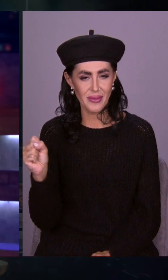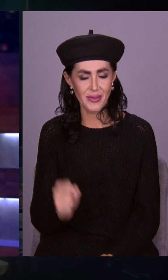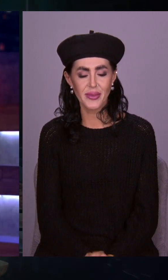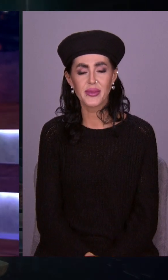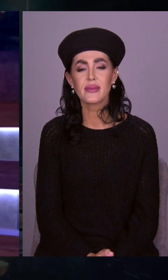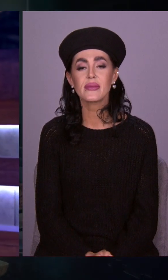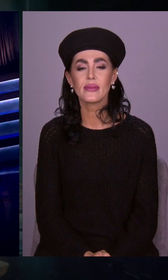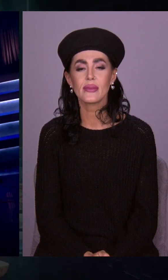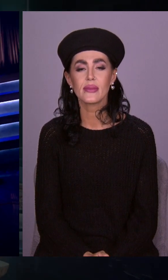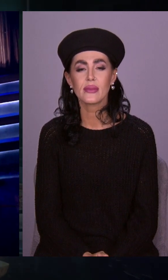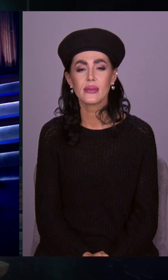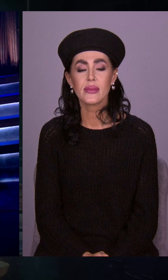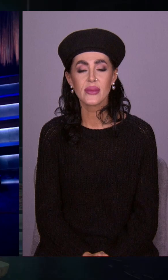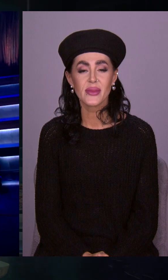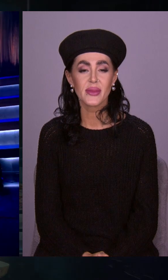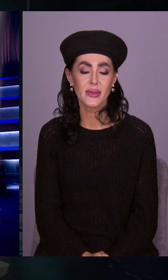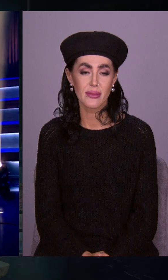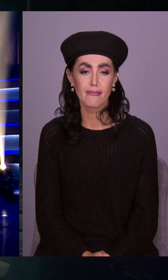вечір.